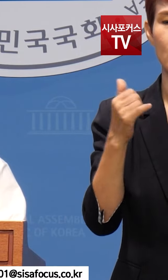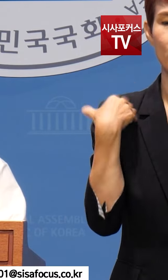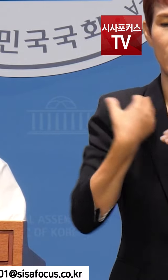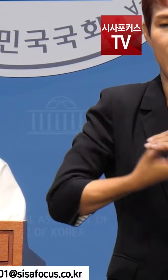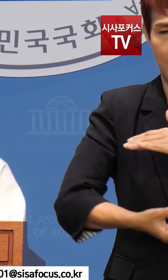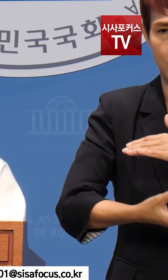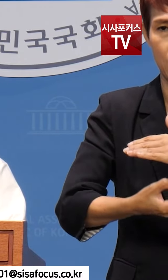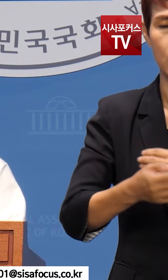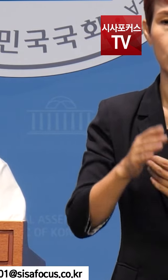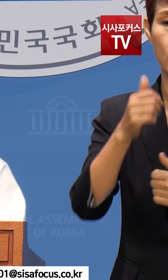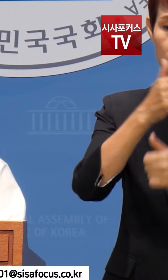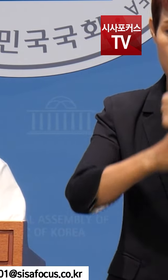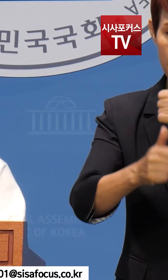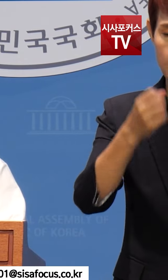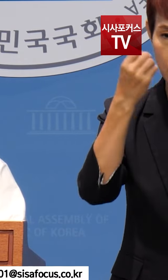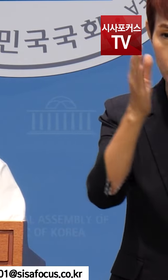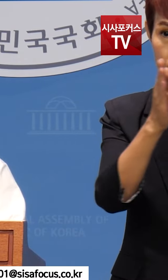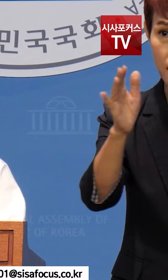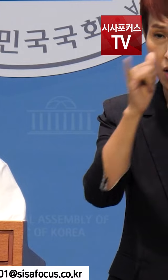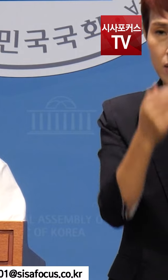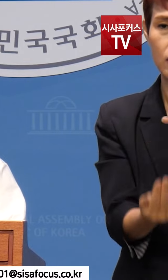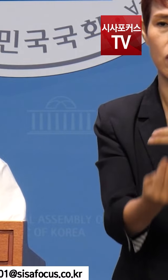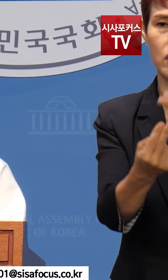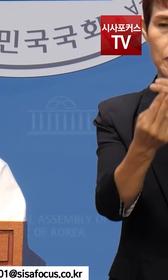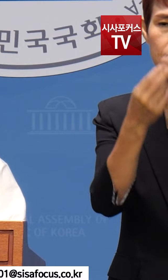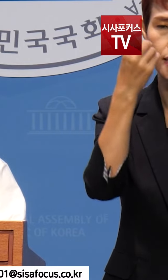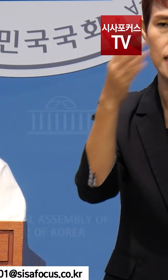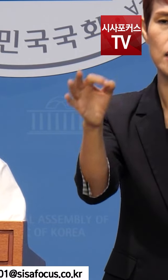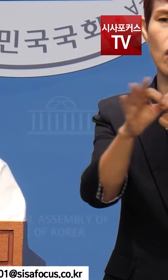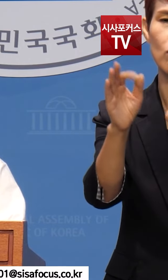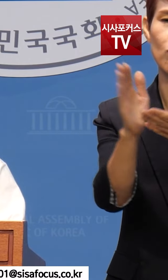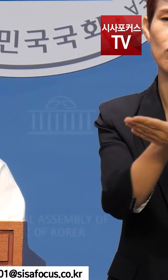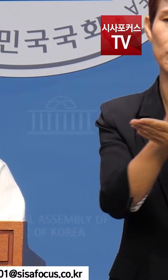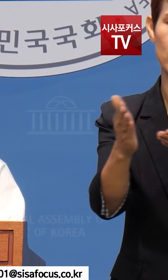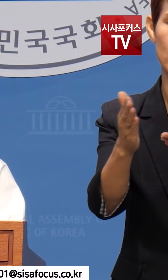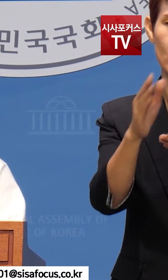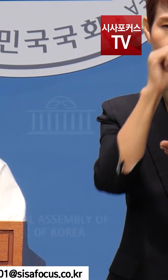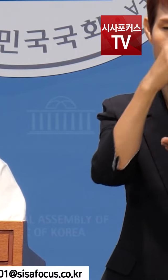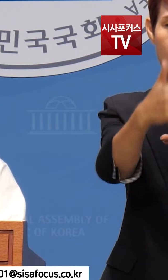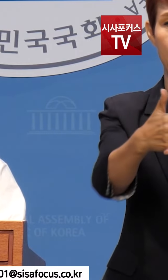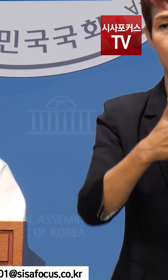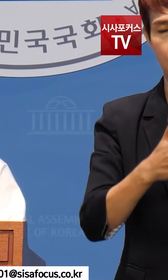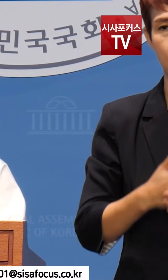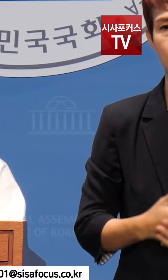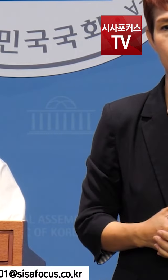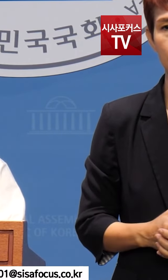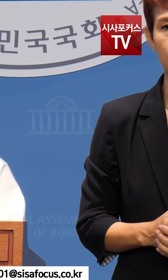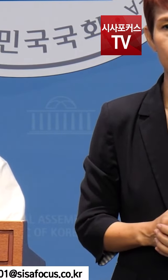미래 세대에게 새롭게 적용할 적립식 신연금을 구분하는 방향을 제시한 바 있습니다.